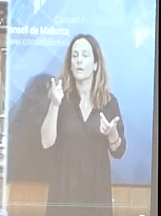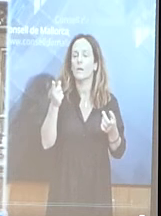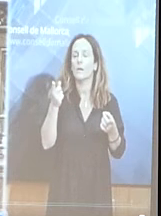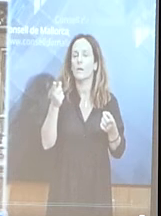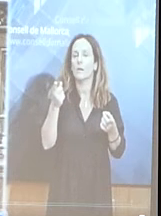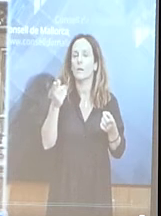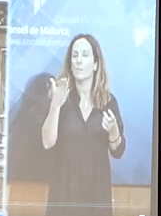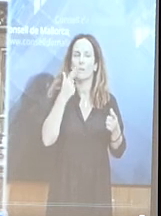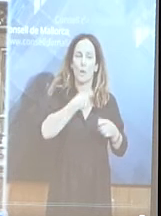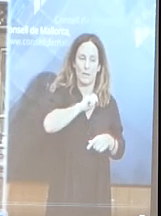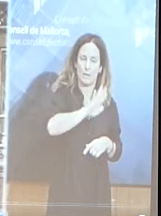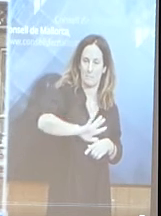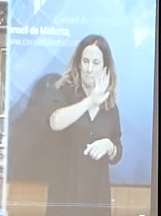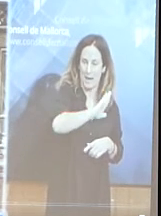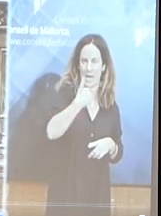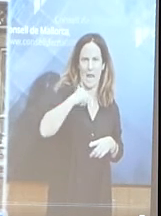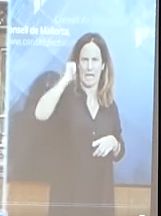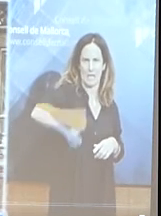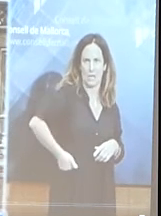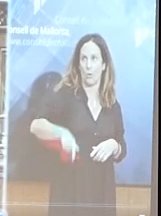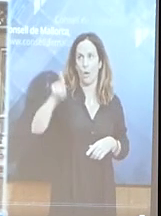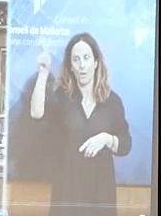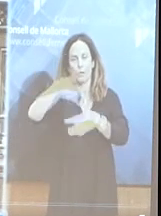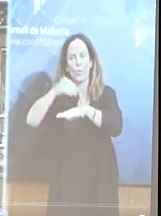Espanya comparat amb el que paga el superric a Suècia?